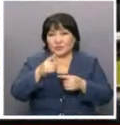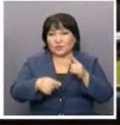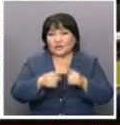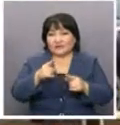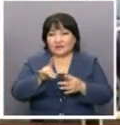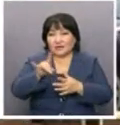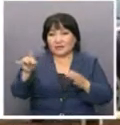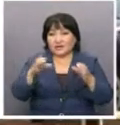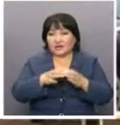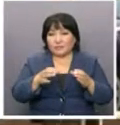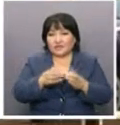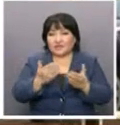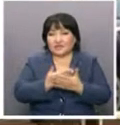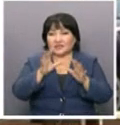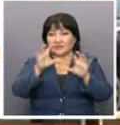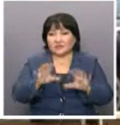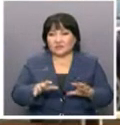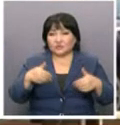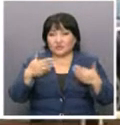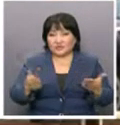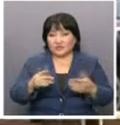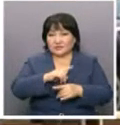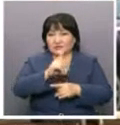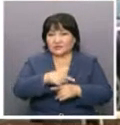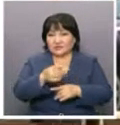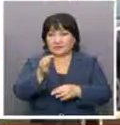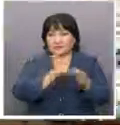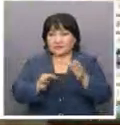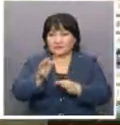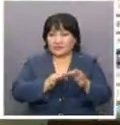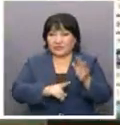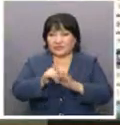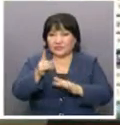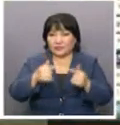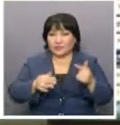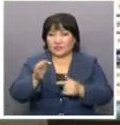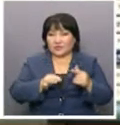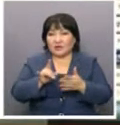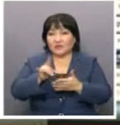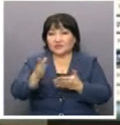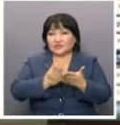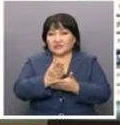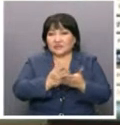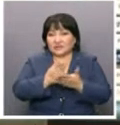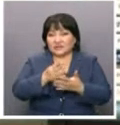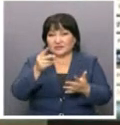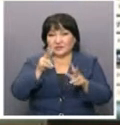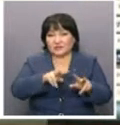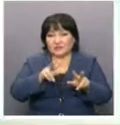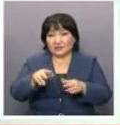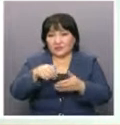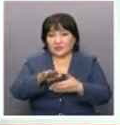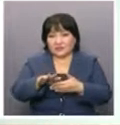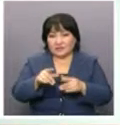жаңа заңды қызу талқылауға кірісті. Әуе компанияларының мәлімдеуінше, әуежай қызметтерін қадағалаудан бас тарту